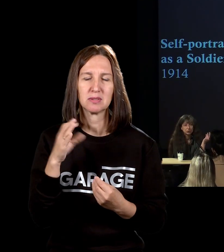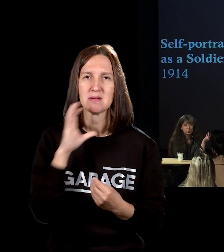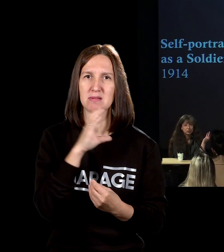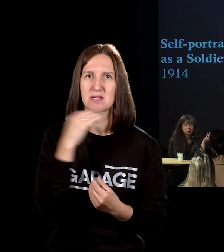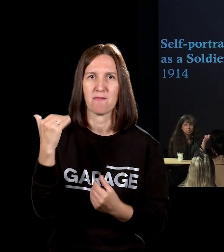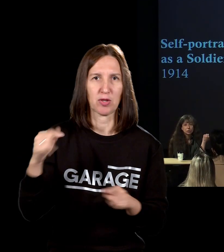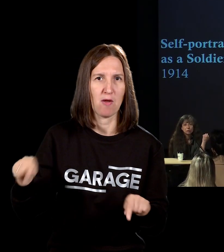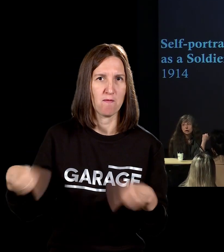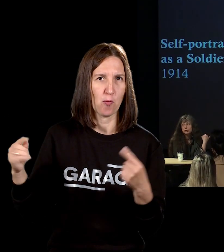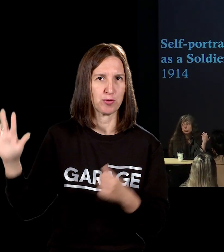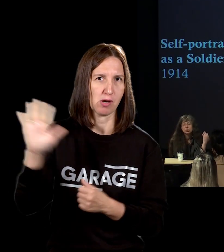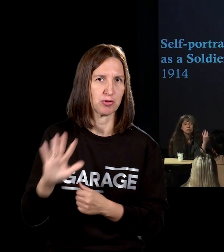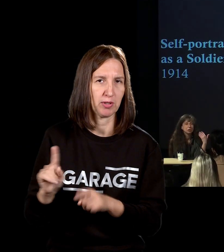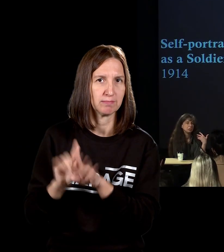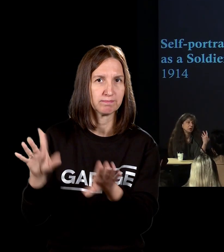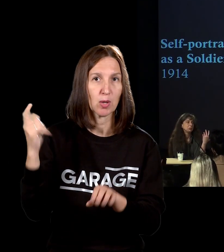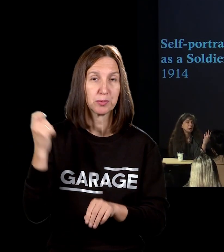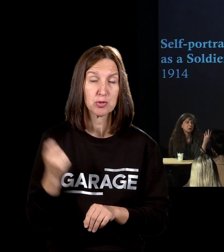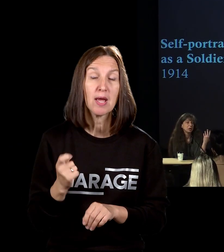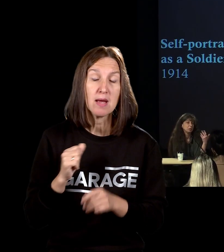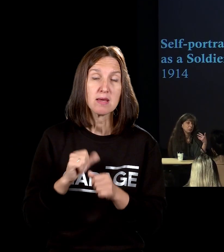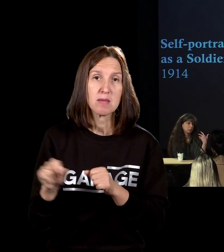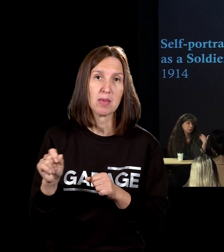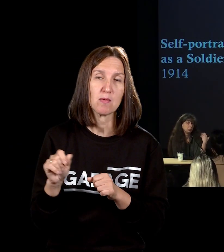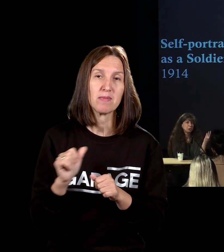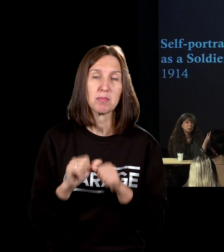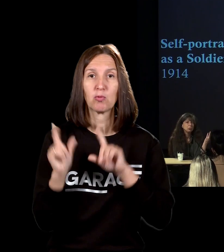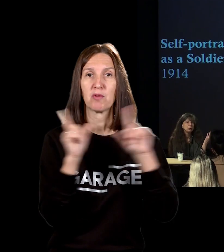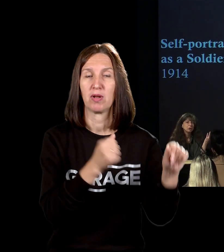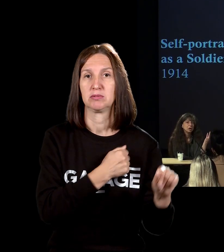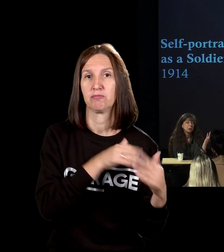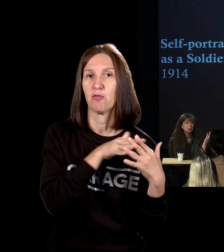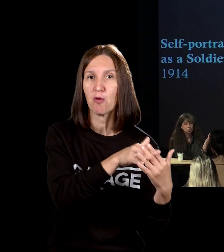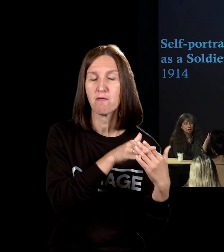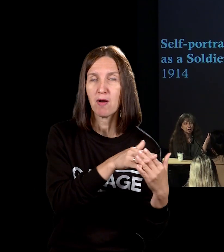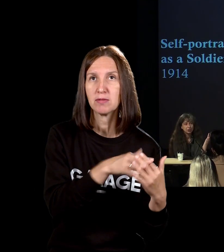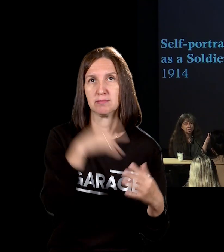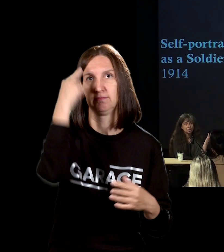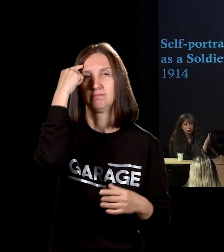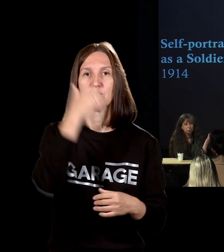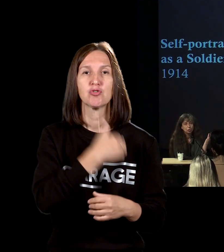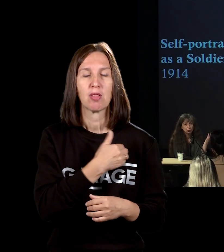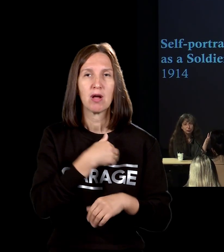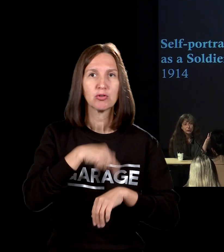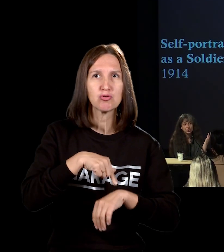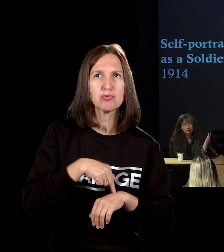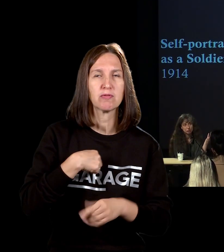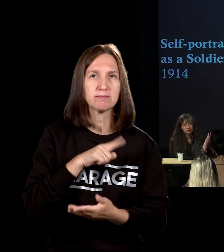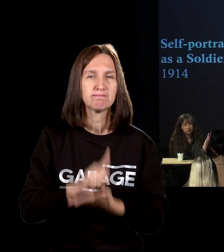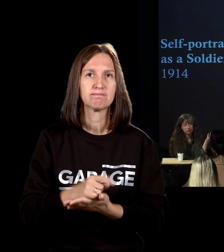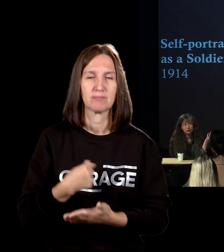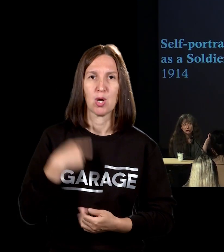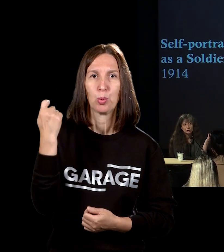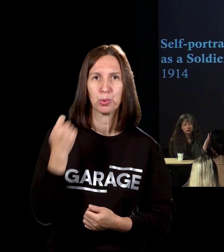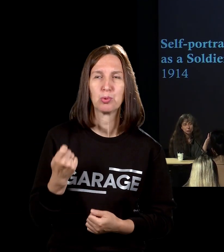когда он отправляется воевать, он отправляется, видимо, из вот этого самого желания, как бы, чувство долга художника-реалиста, который должен увидеть